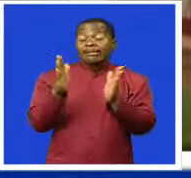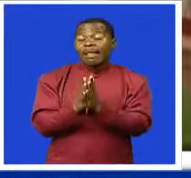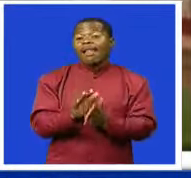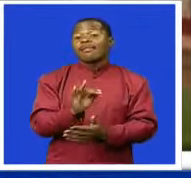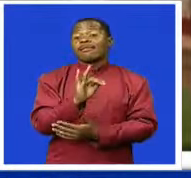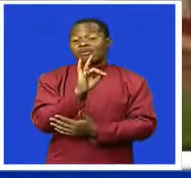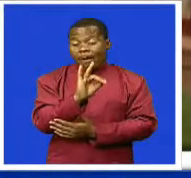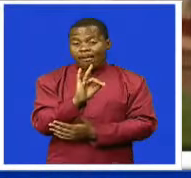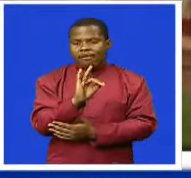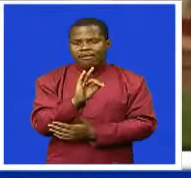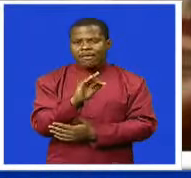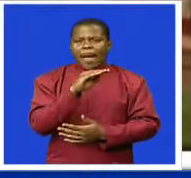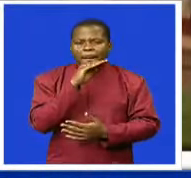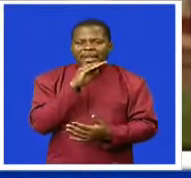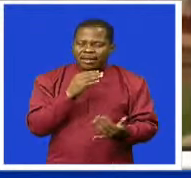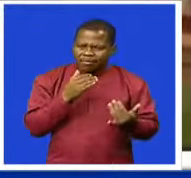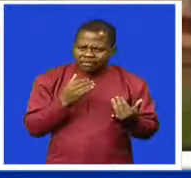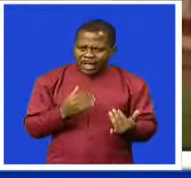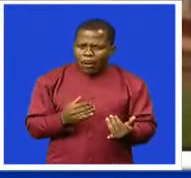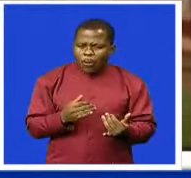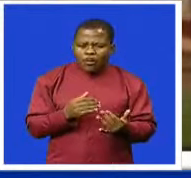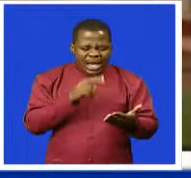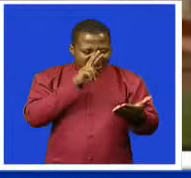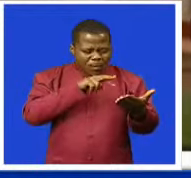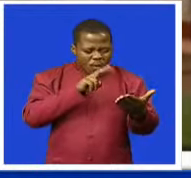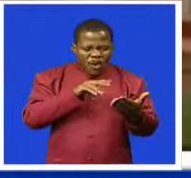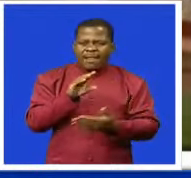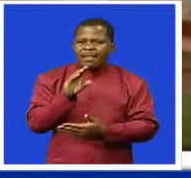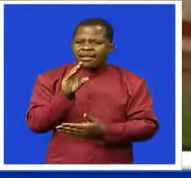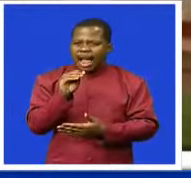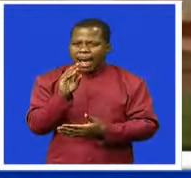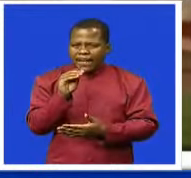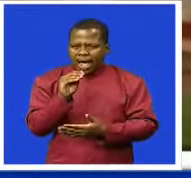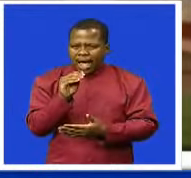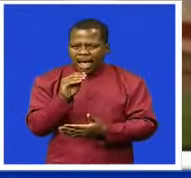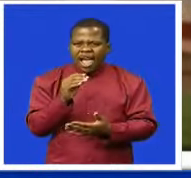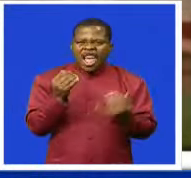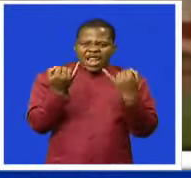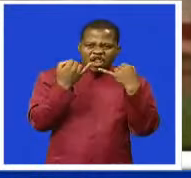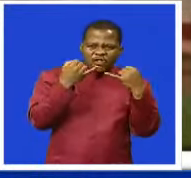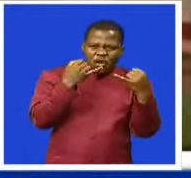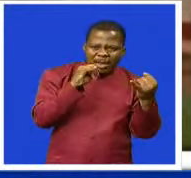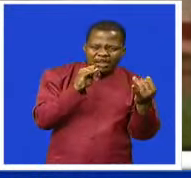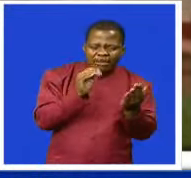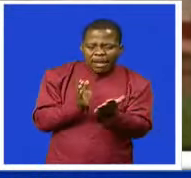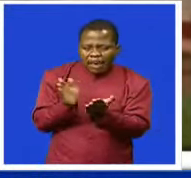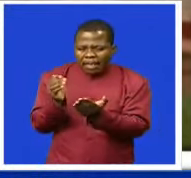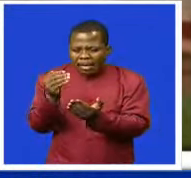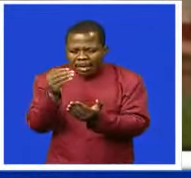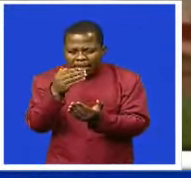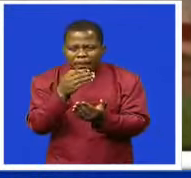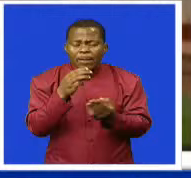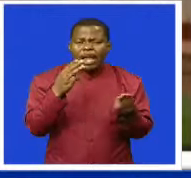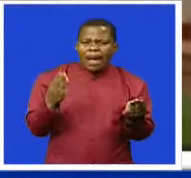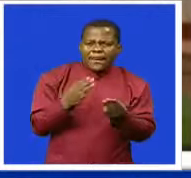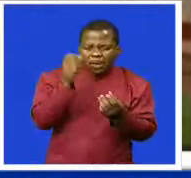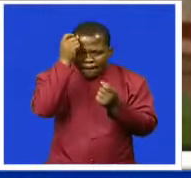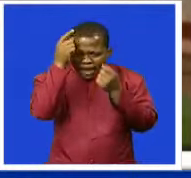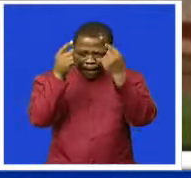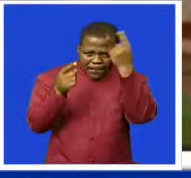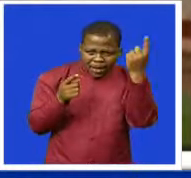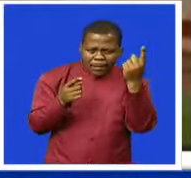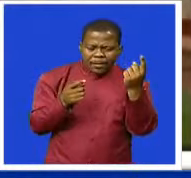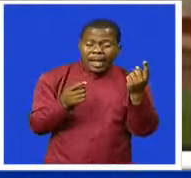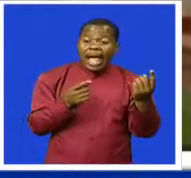tibalo nekuhlatiya letinkulumo letichamuka kulama public hearings netinkulumo letibekwe EEC